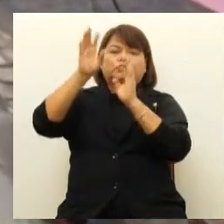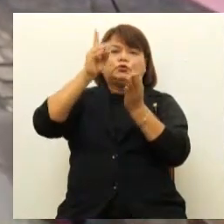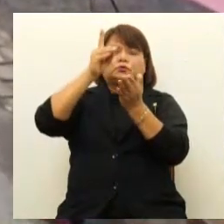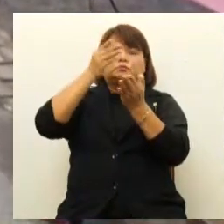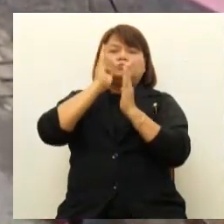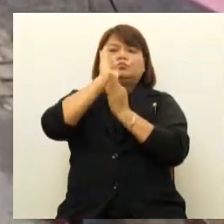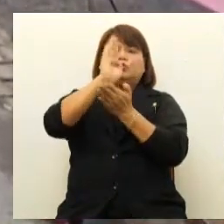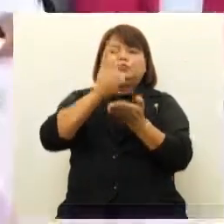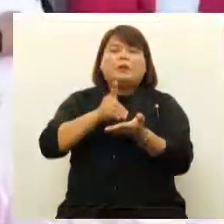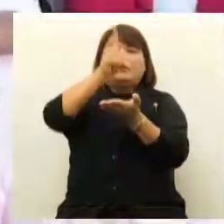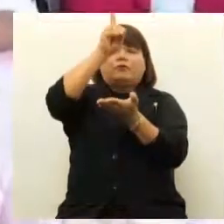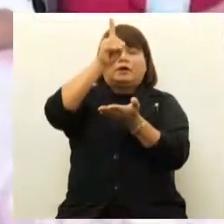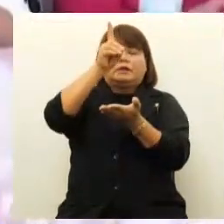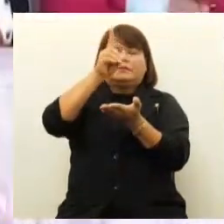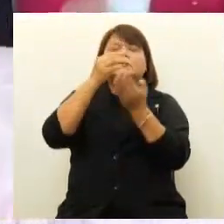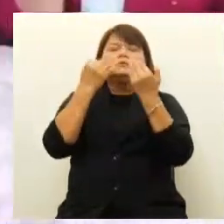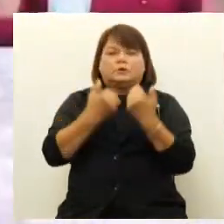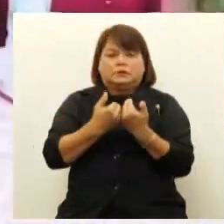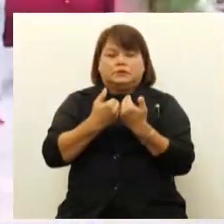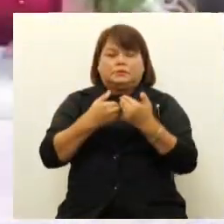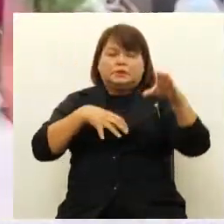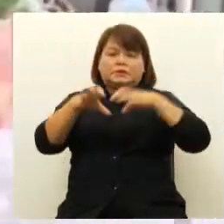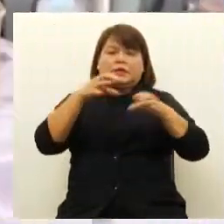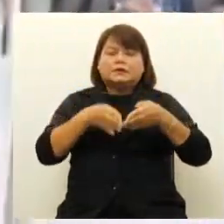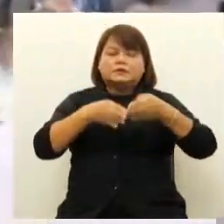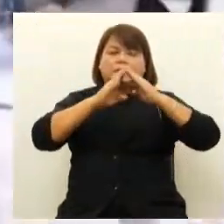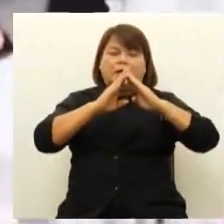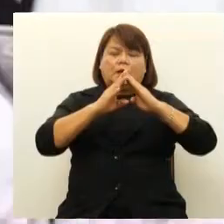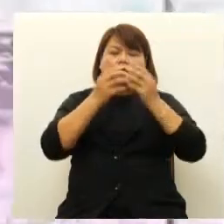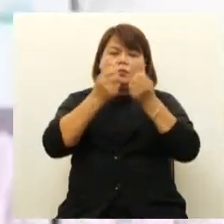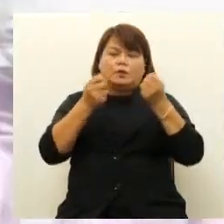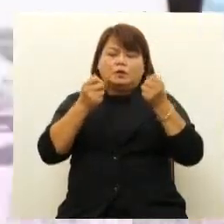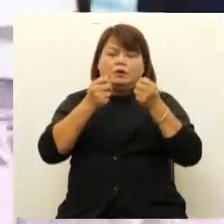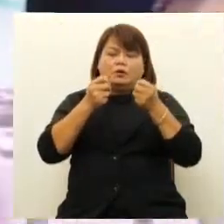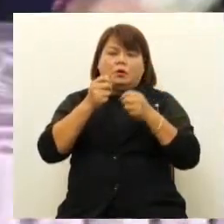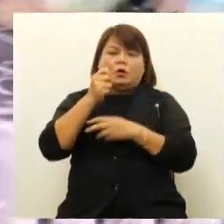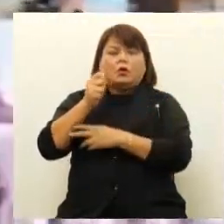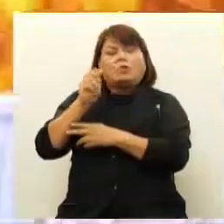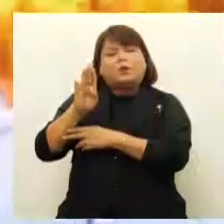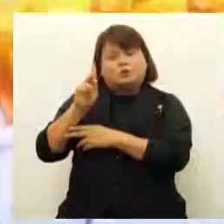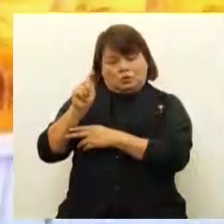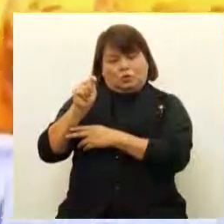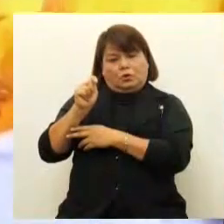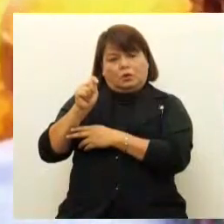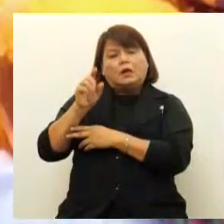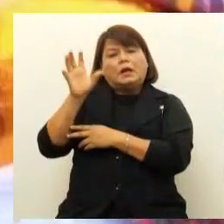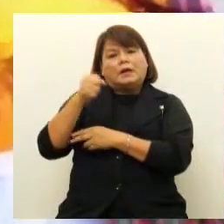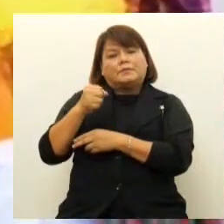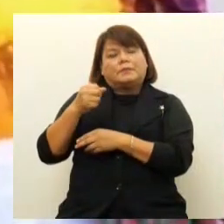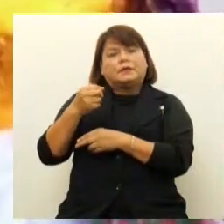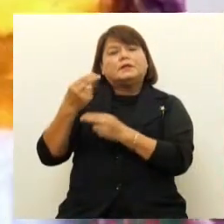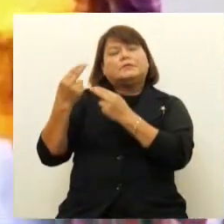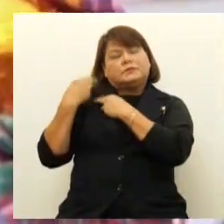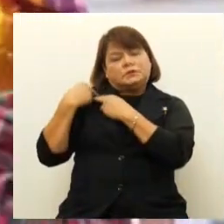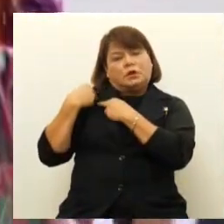จุบันมีการจัดตั้งองค์กรปกครองส่วนท้องถิ่นนะครับก็รับมาเป็นเจ้าภาพจัดนะครับ